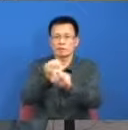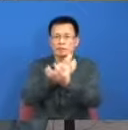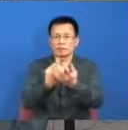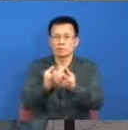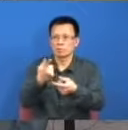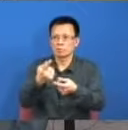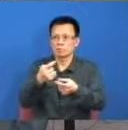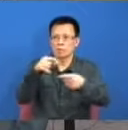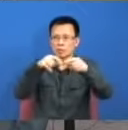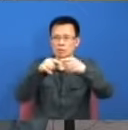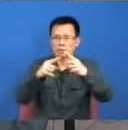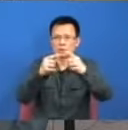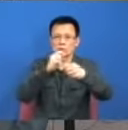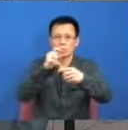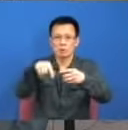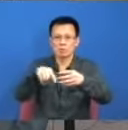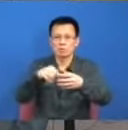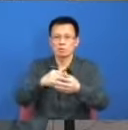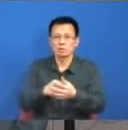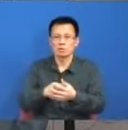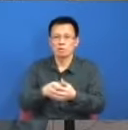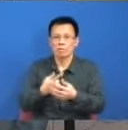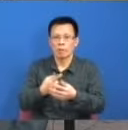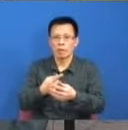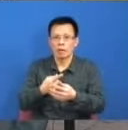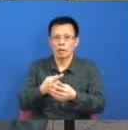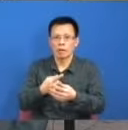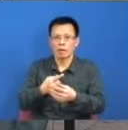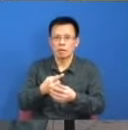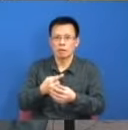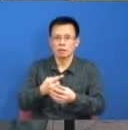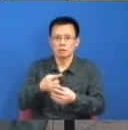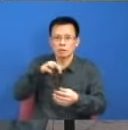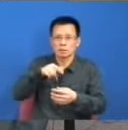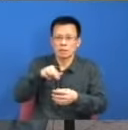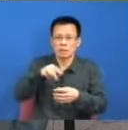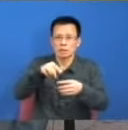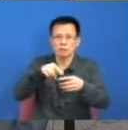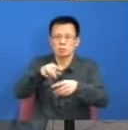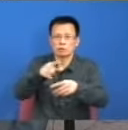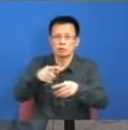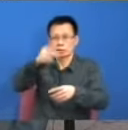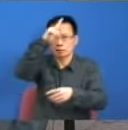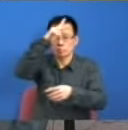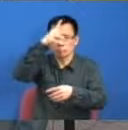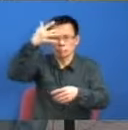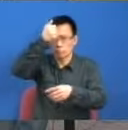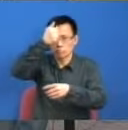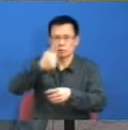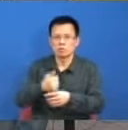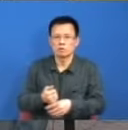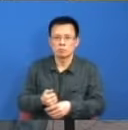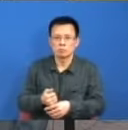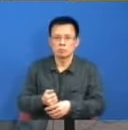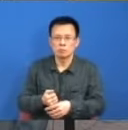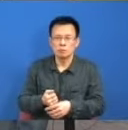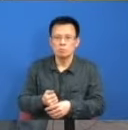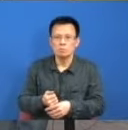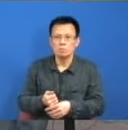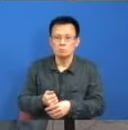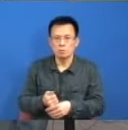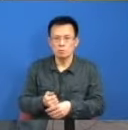啦， 係啊， 好啦。咁然後跟住就行上去呢個係政府總部啦。咁幾點鐘係喺嗰度係大部分係